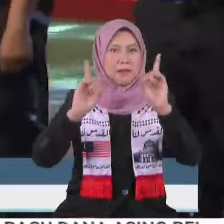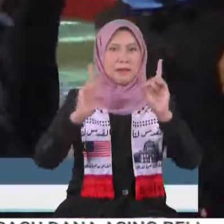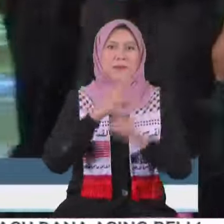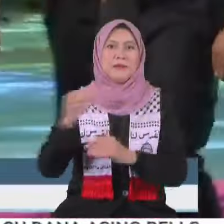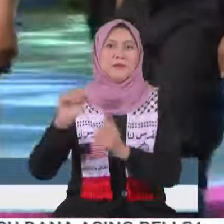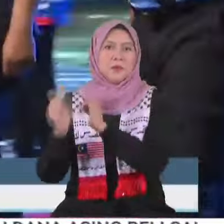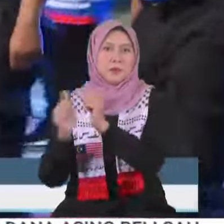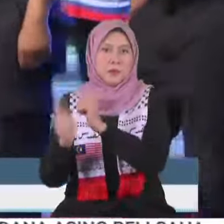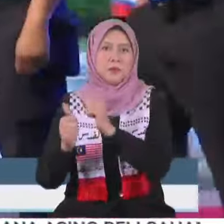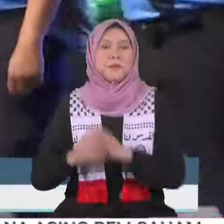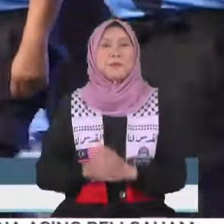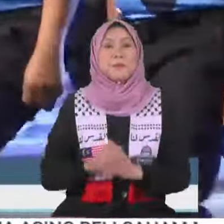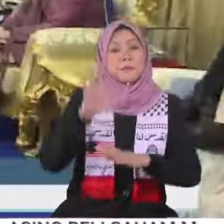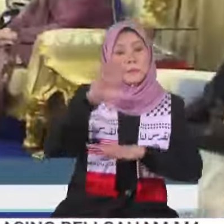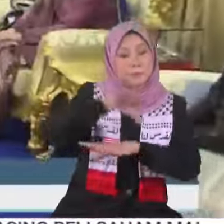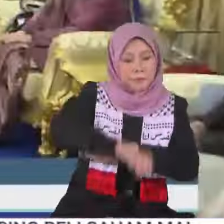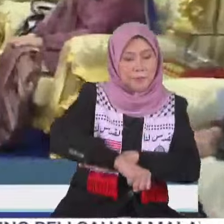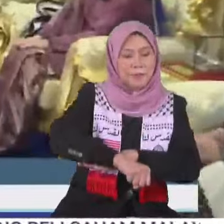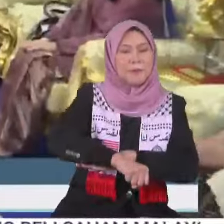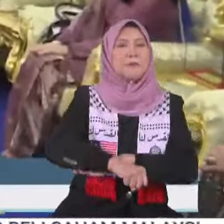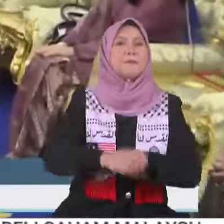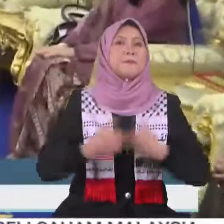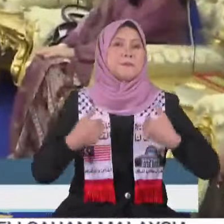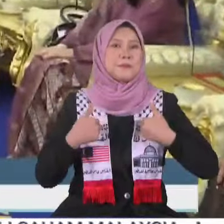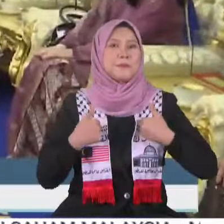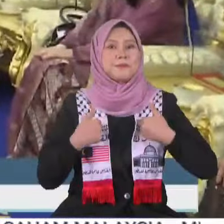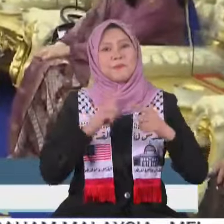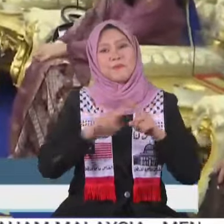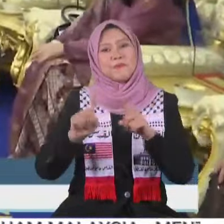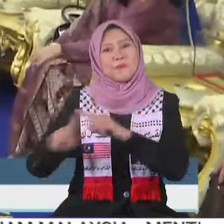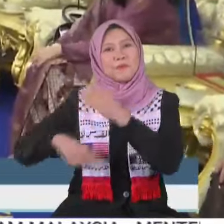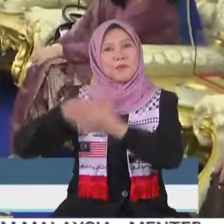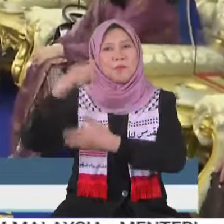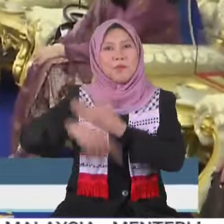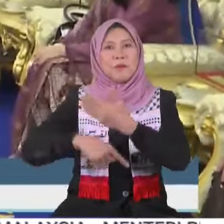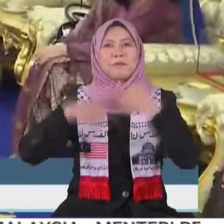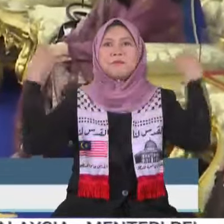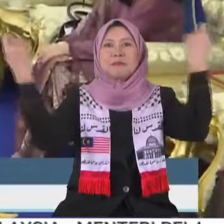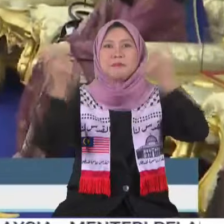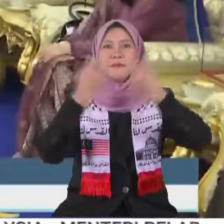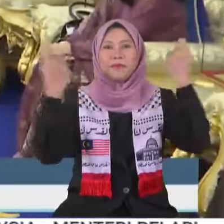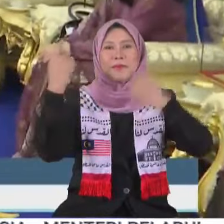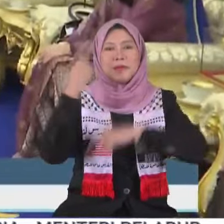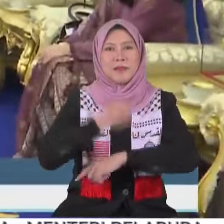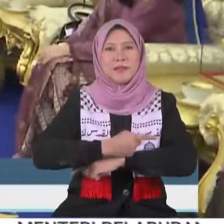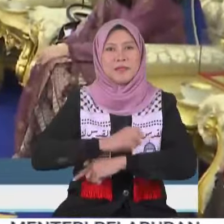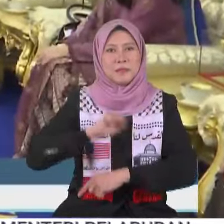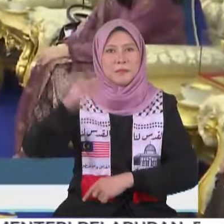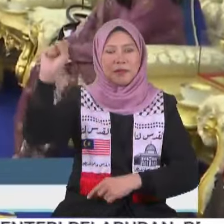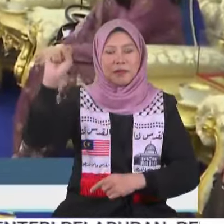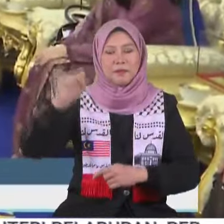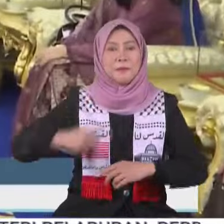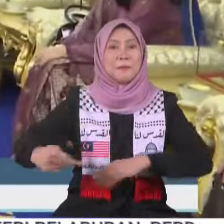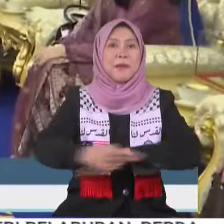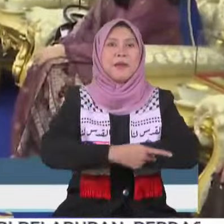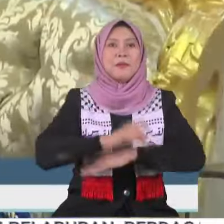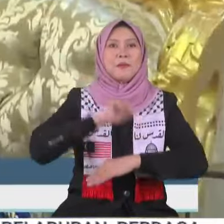sukan. Pada sebelah malam pula, pelbagai acara diadakan khusus untuk sambutan Hari Sabah di Padang Merdeka